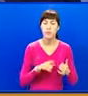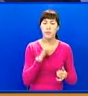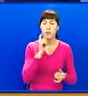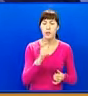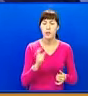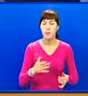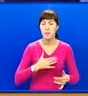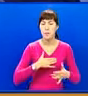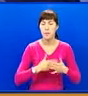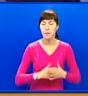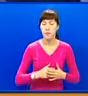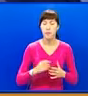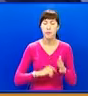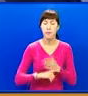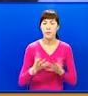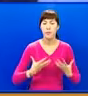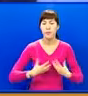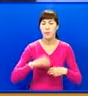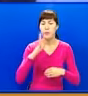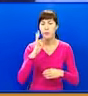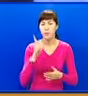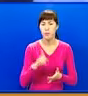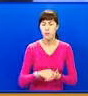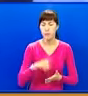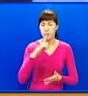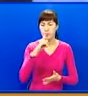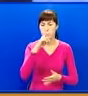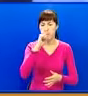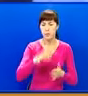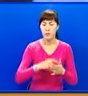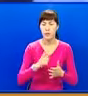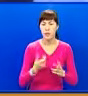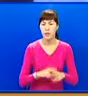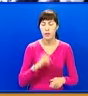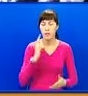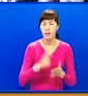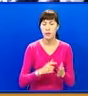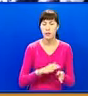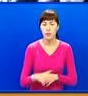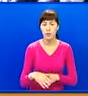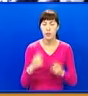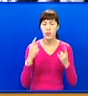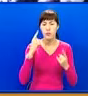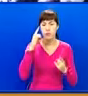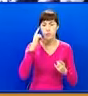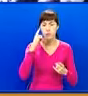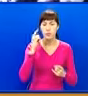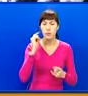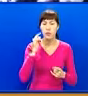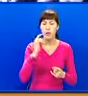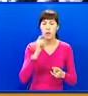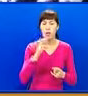ұрпақтың рухани сәулеткері, қоғам болашағын тапсыратын сенімді өкіл. Олар сол сенімді ақтай отырып, зерделі де зерек